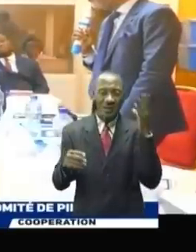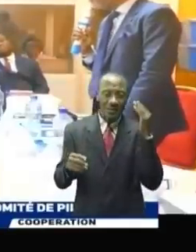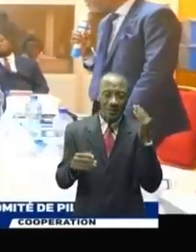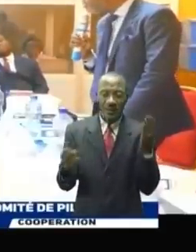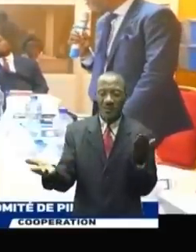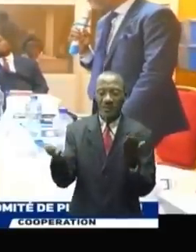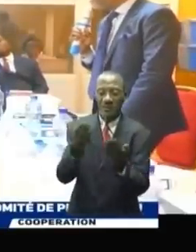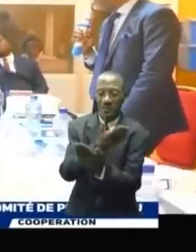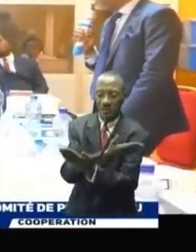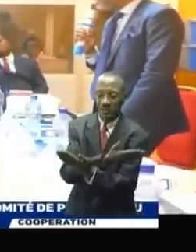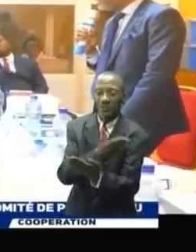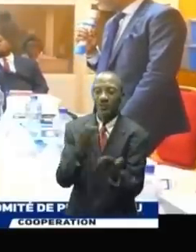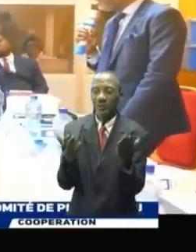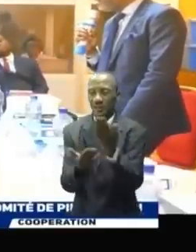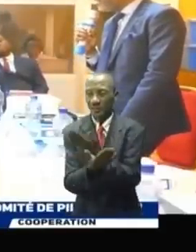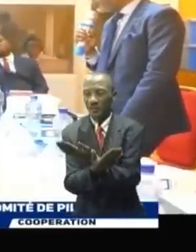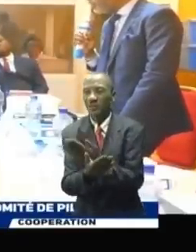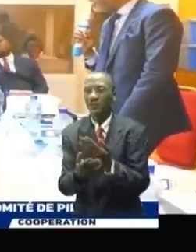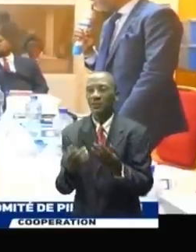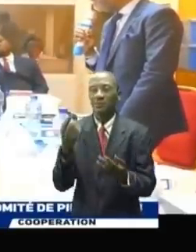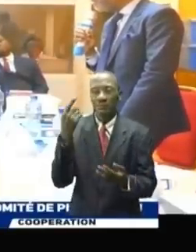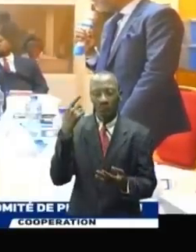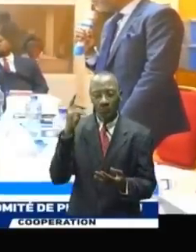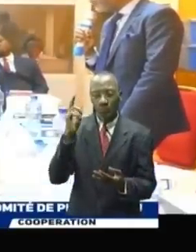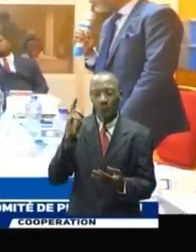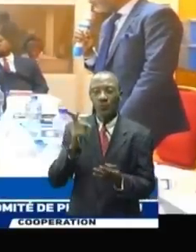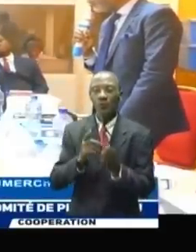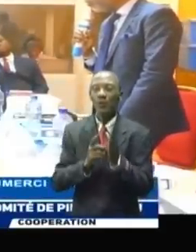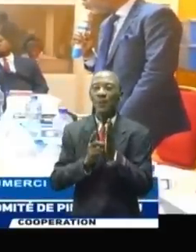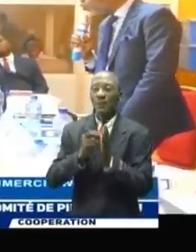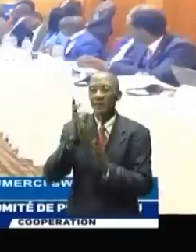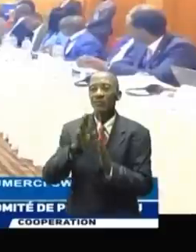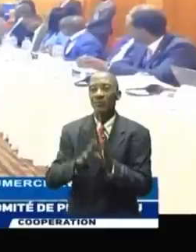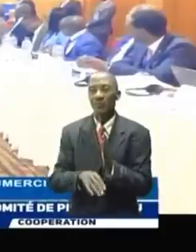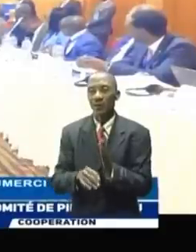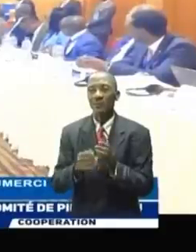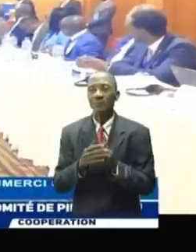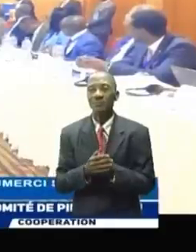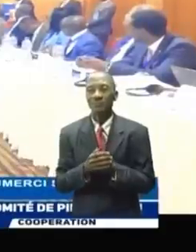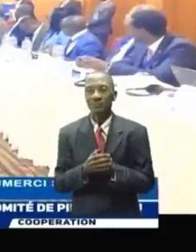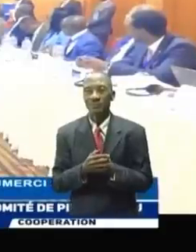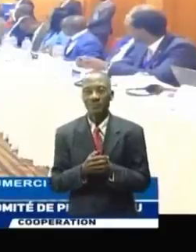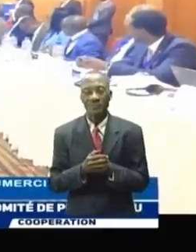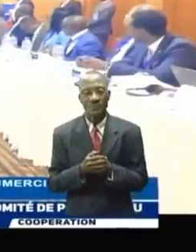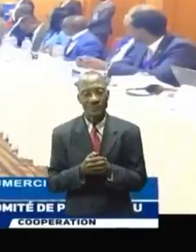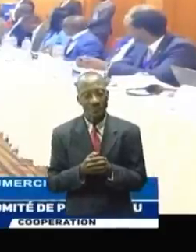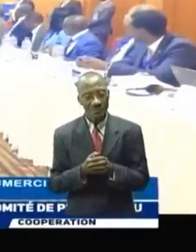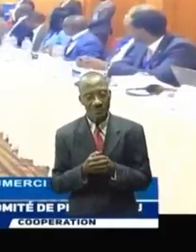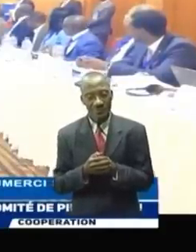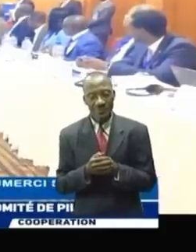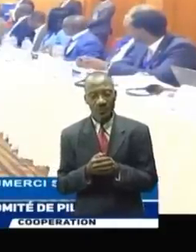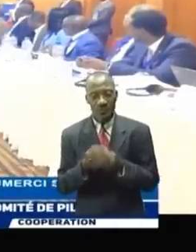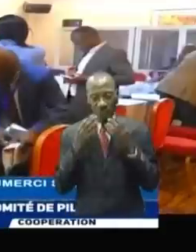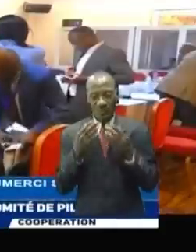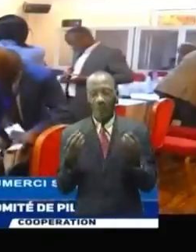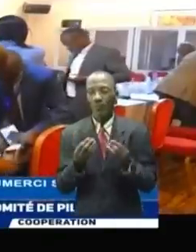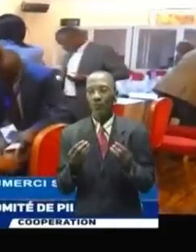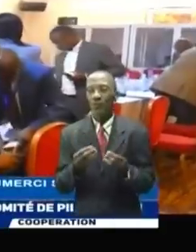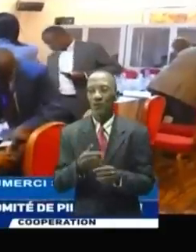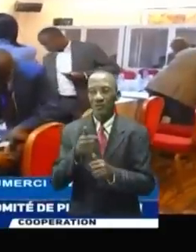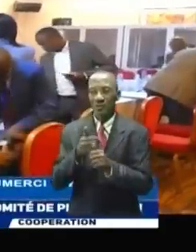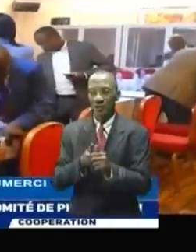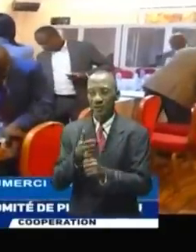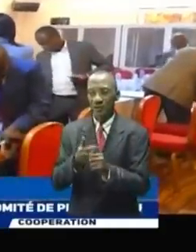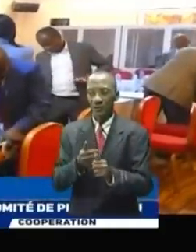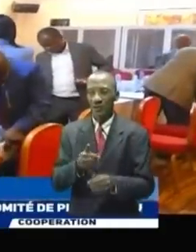États par le secrétaire exécutif du COREF, Godefroy Missenga Milabio. Le mot de clôture était prononcé tard dans la soirée par